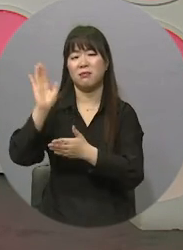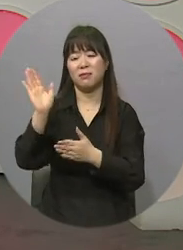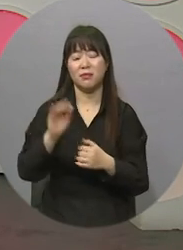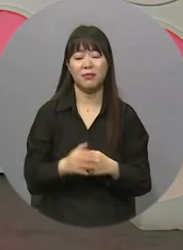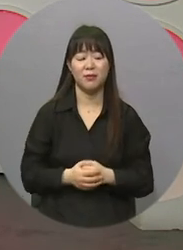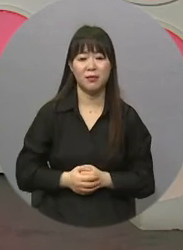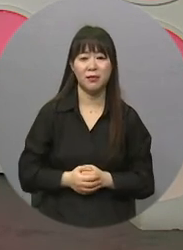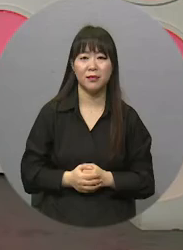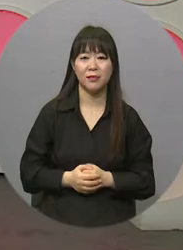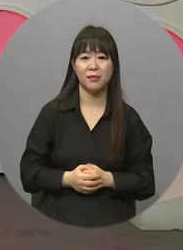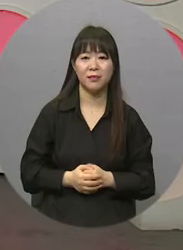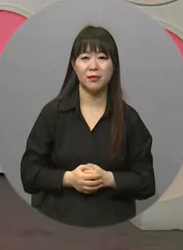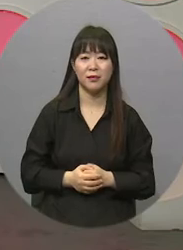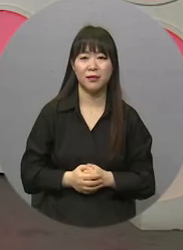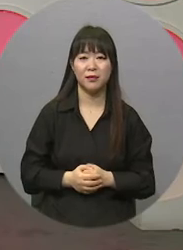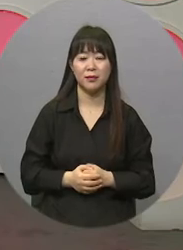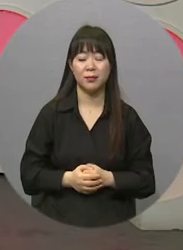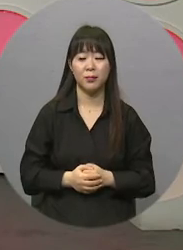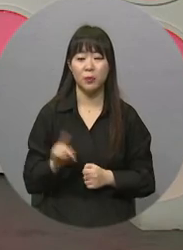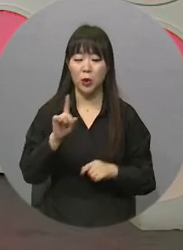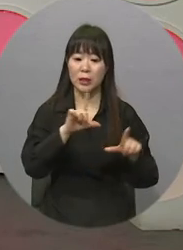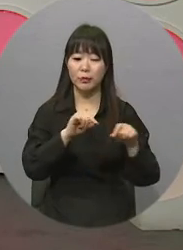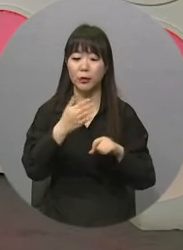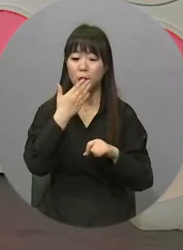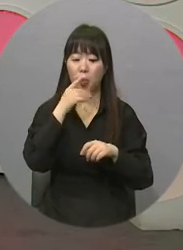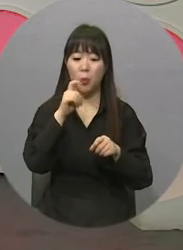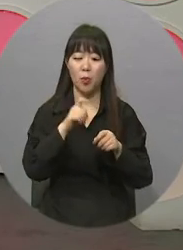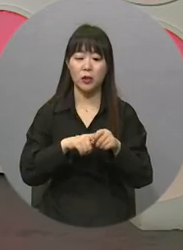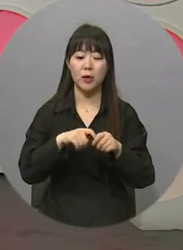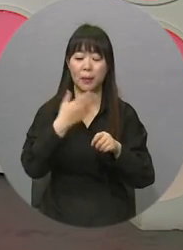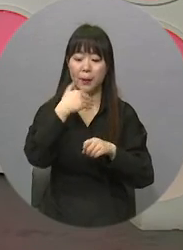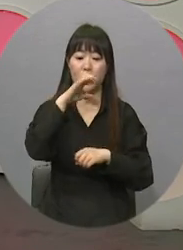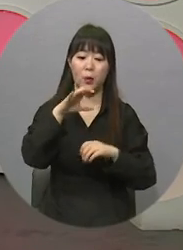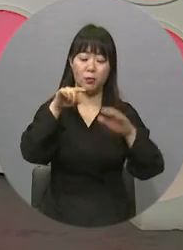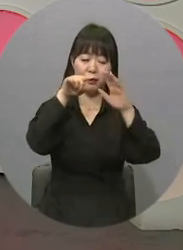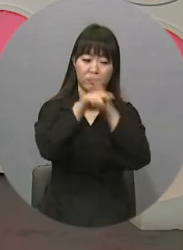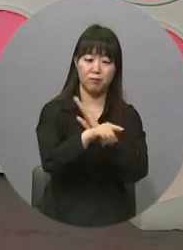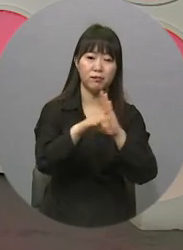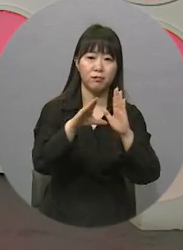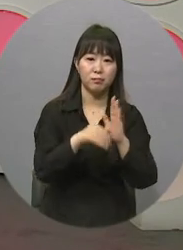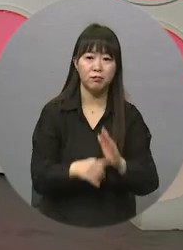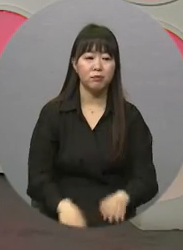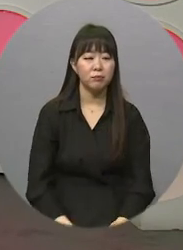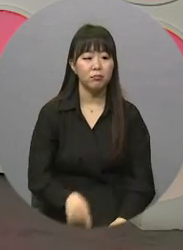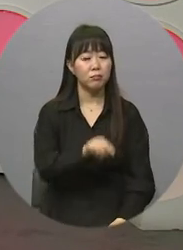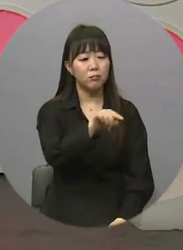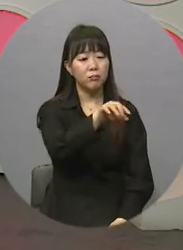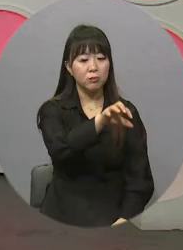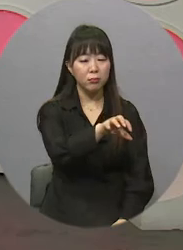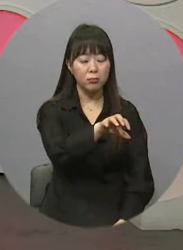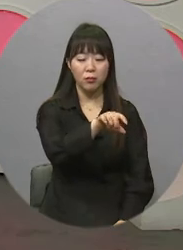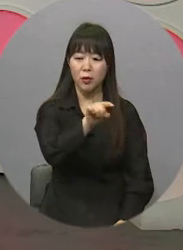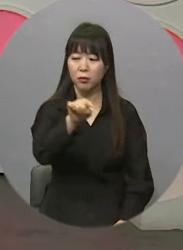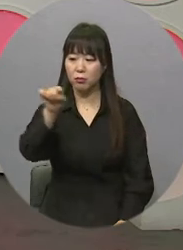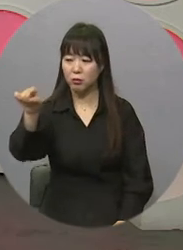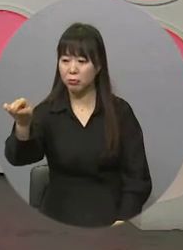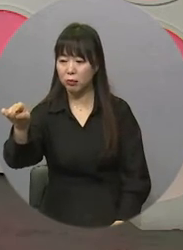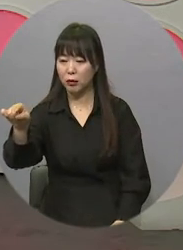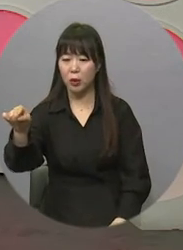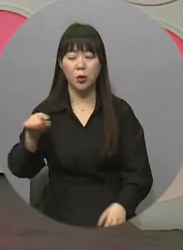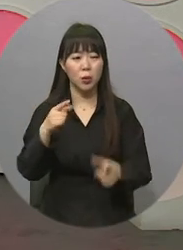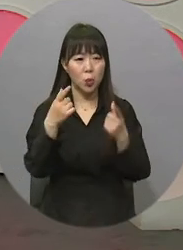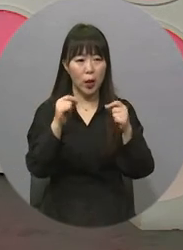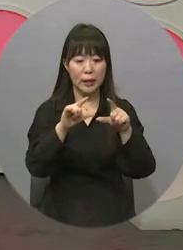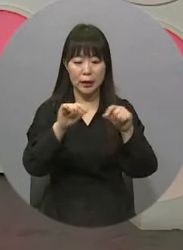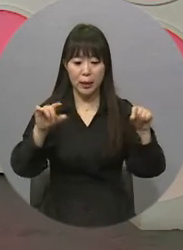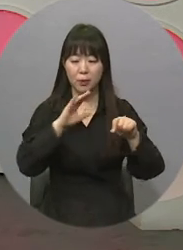우리가 어떤 음식을 먹으러 어디 식당을 가잖아요. 그쵸. 그러면 이 식당 저 식당 맛이 틀려요. 똑같은 그쵸. 똑같은